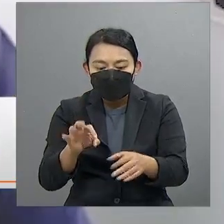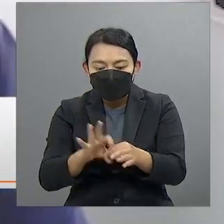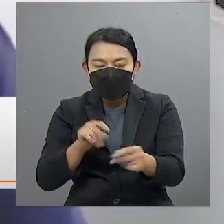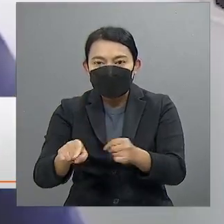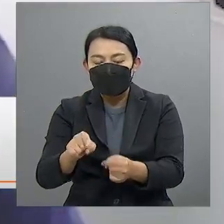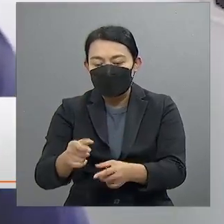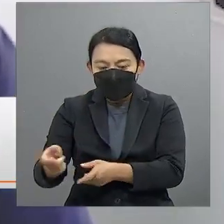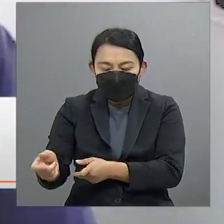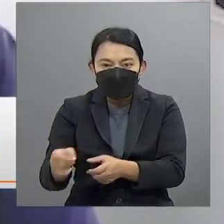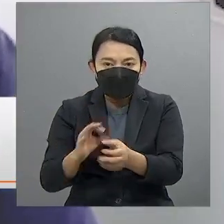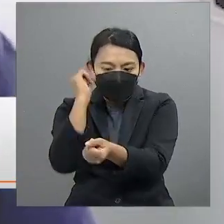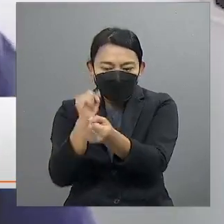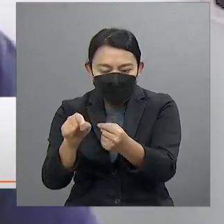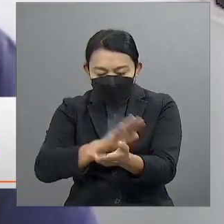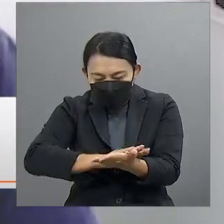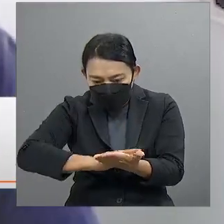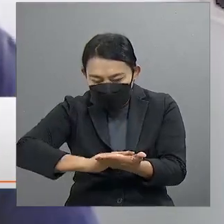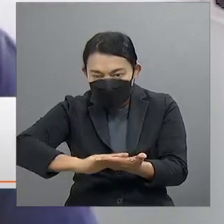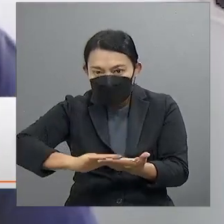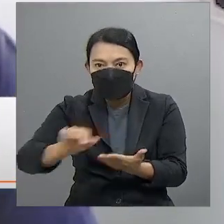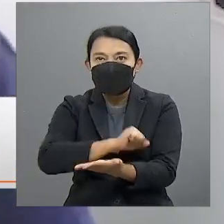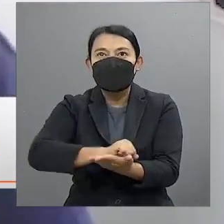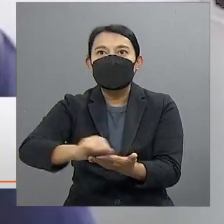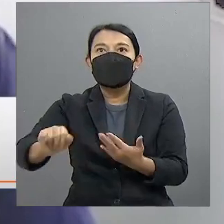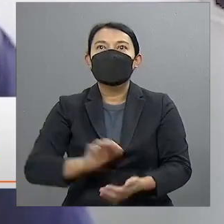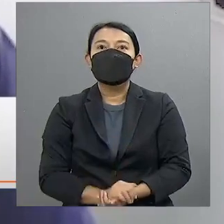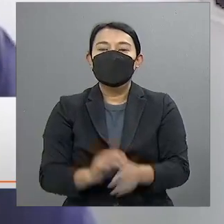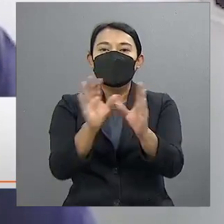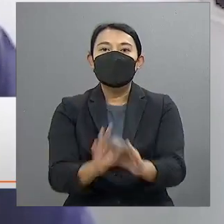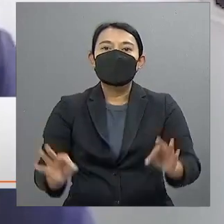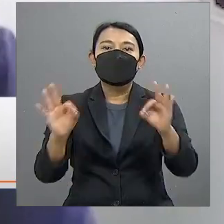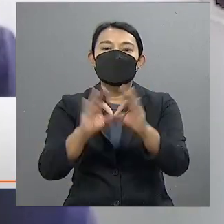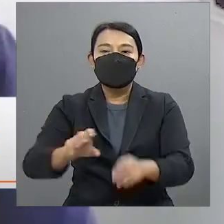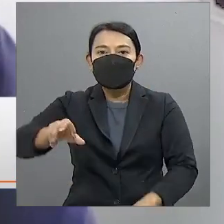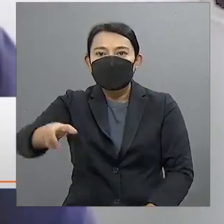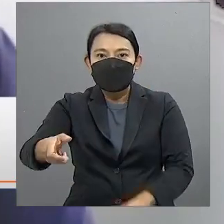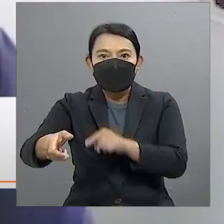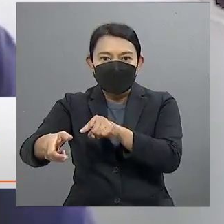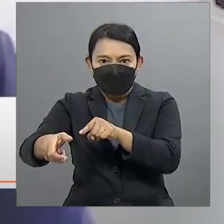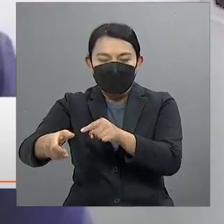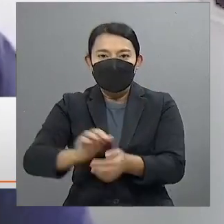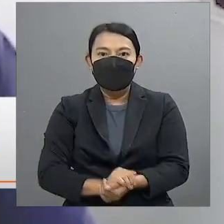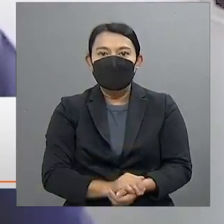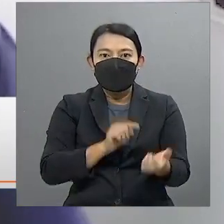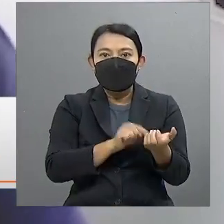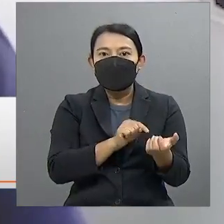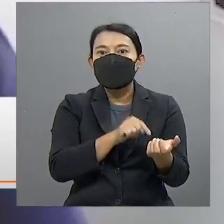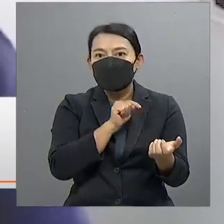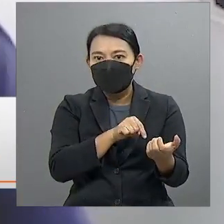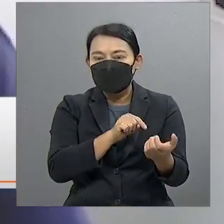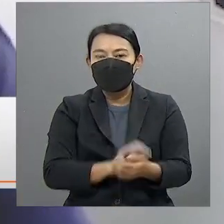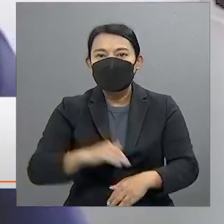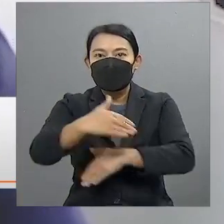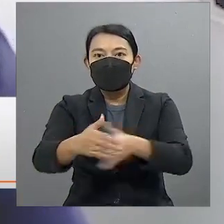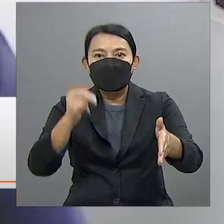ครับจุดที่ต้องสำคัญหนึ่งคือจุดที่มีการสัมผัสไม่ว่าจะเป็นเรื่องของลูกบิดประตูนะครับหรือว่าโทรศัพท์นะครับหรือแม้กระทั่งห้องน้ำพวกนี้ก็ต้องมีการเ